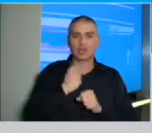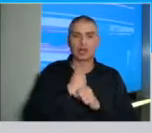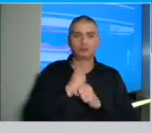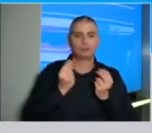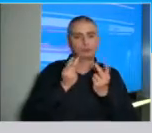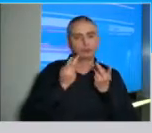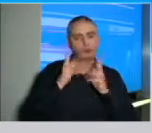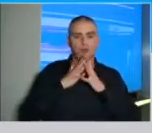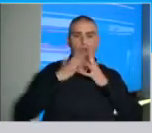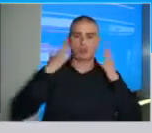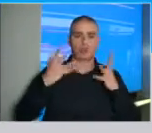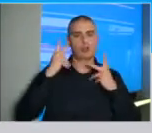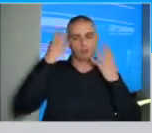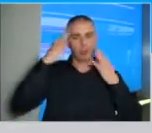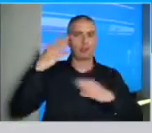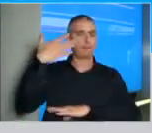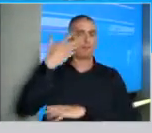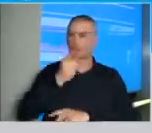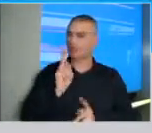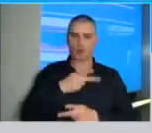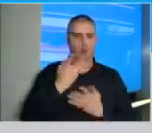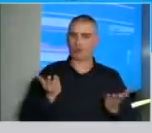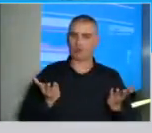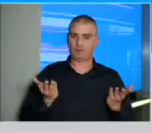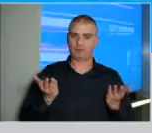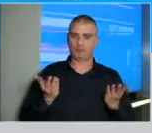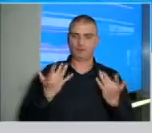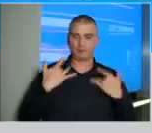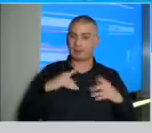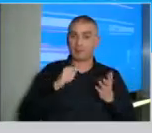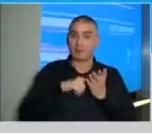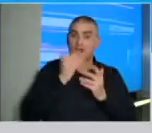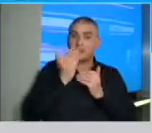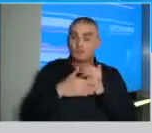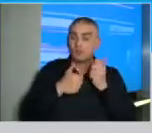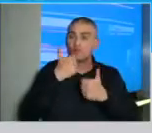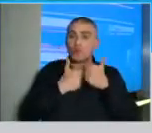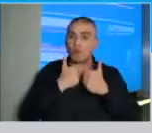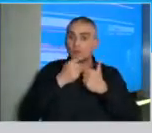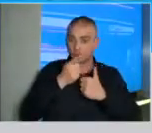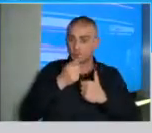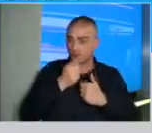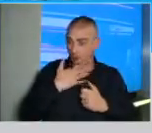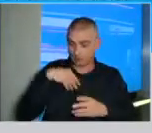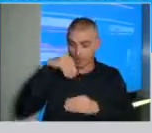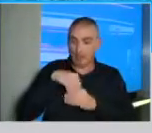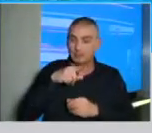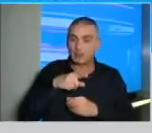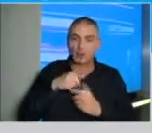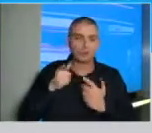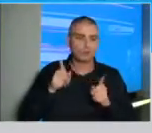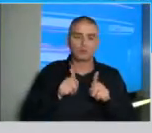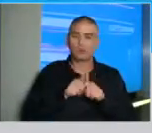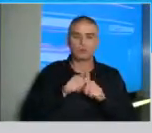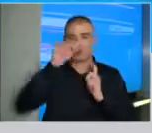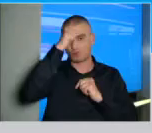שהוא יותר גדול, יותר ממלכתי. הם לא יכולים לחמוק מזה, כי בסוף מועמד שאתה הולך להצביע לו, הוא כמו